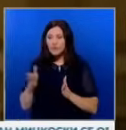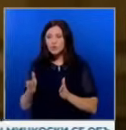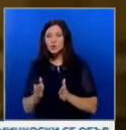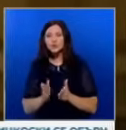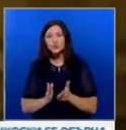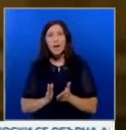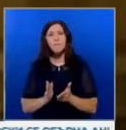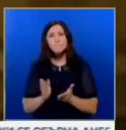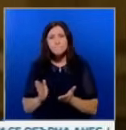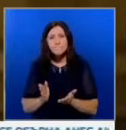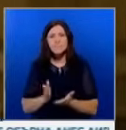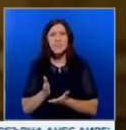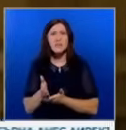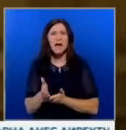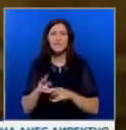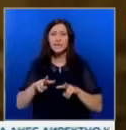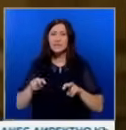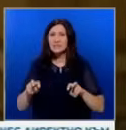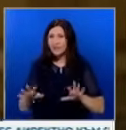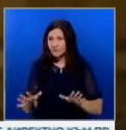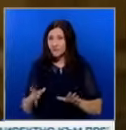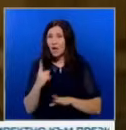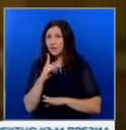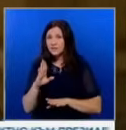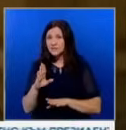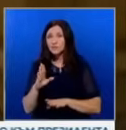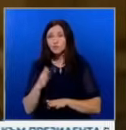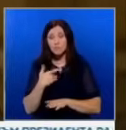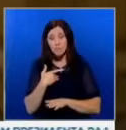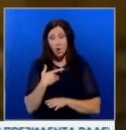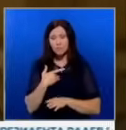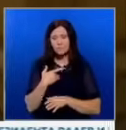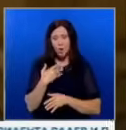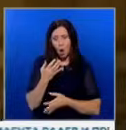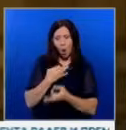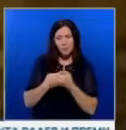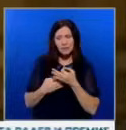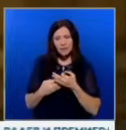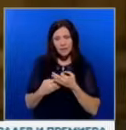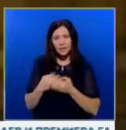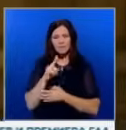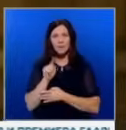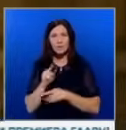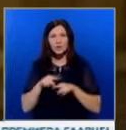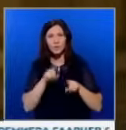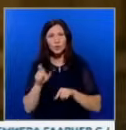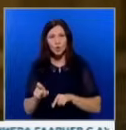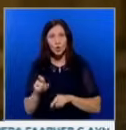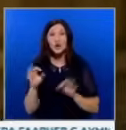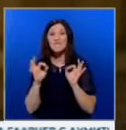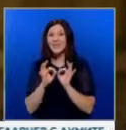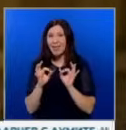някакви изследвания. Единственото мое обяснение, въпросният прокурор